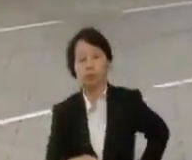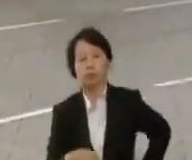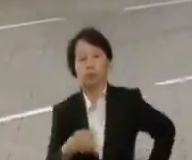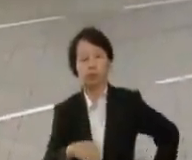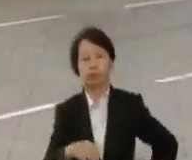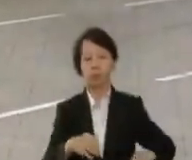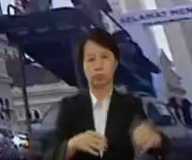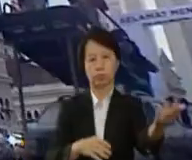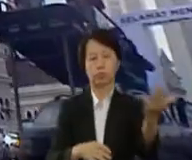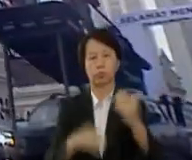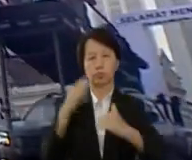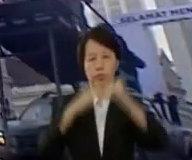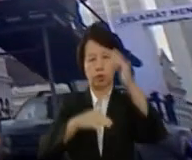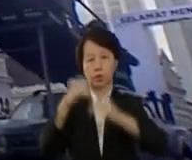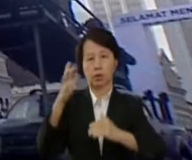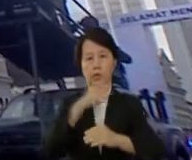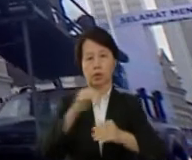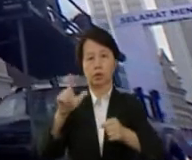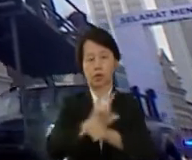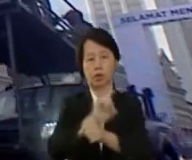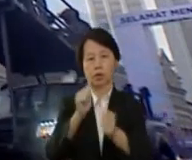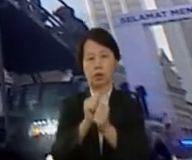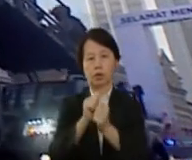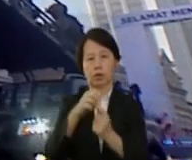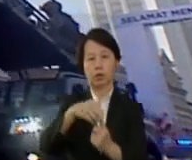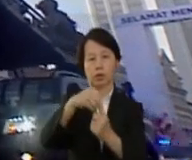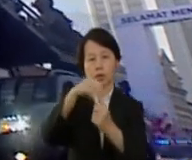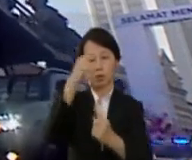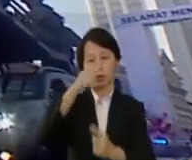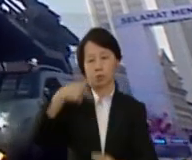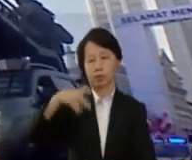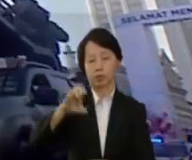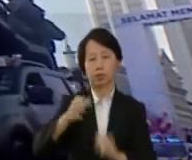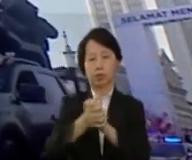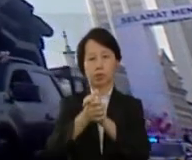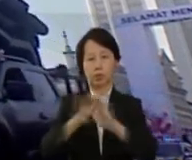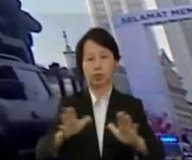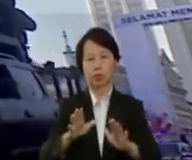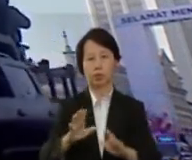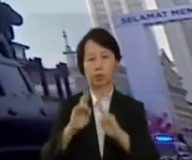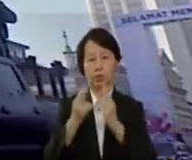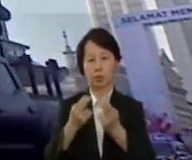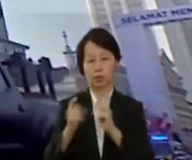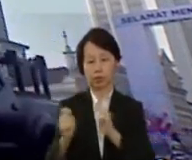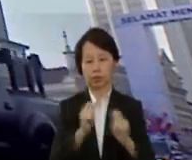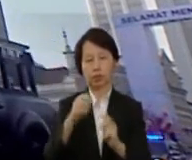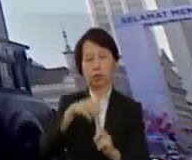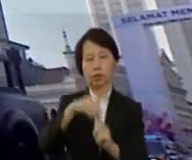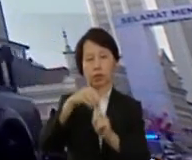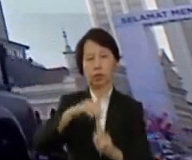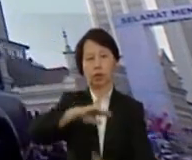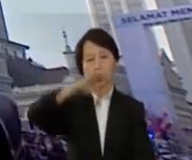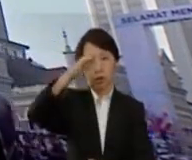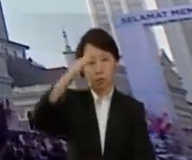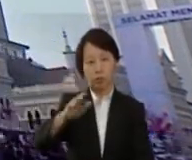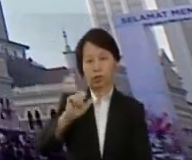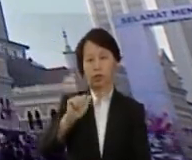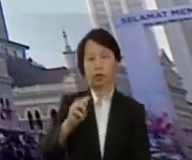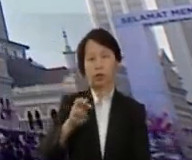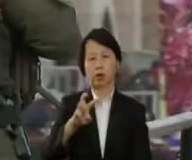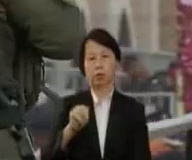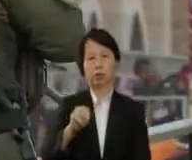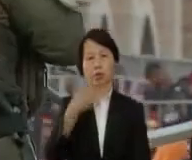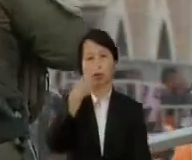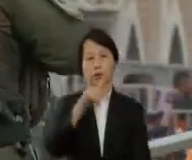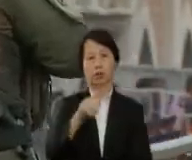dan bangunan serta dilengkapi dengan sistem tangga khusus untuk misi penyelaman oleh unit tindak khas Bukit Aman. Kenderaan jet